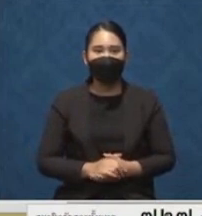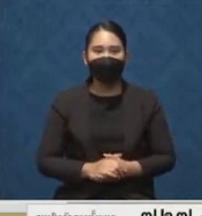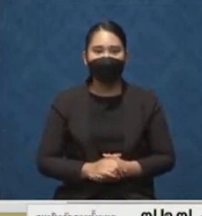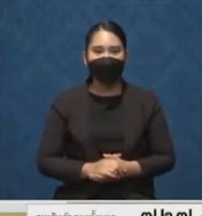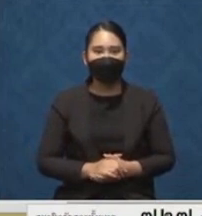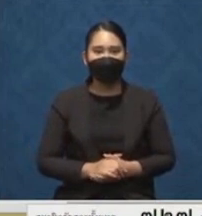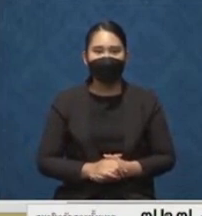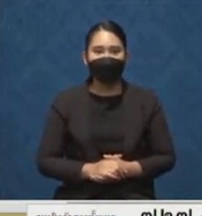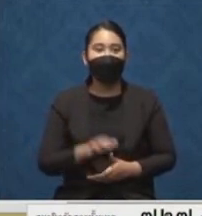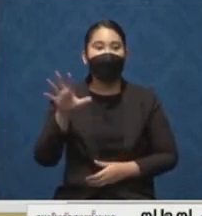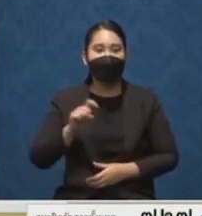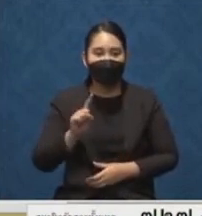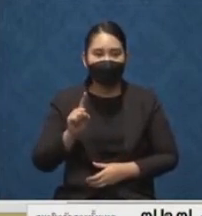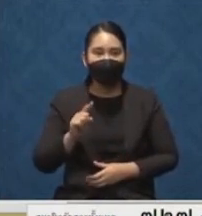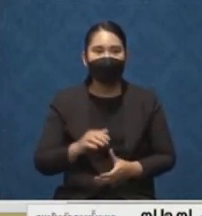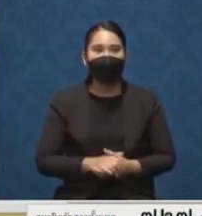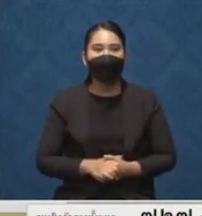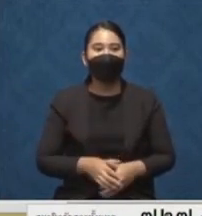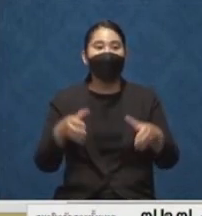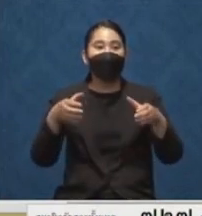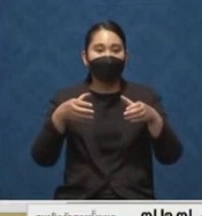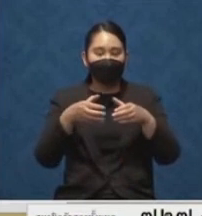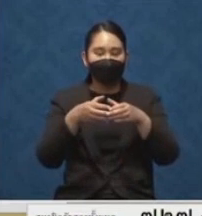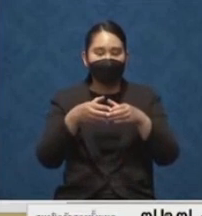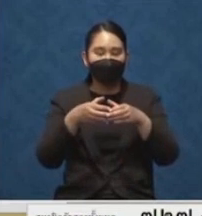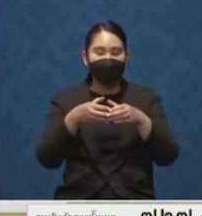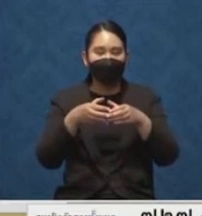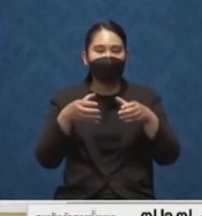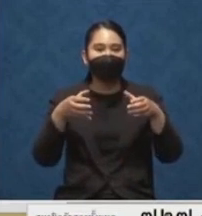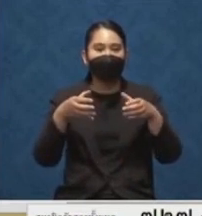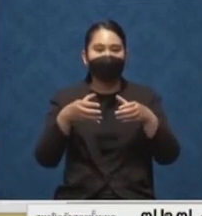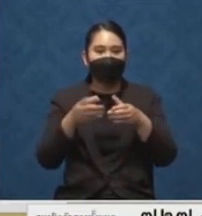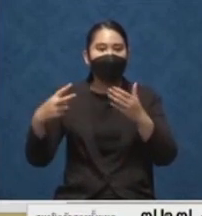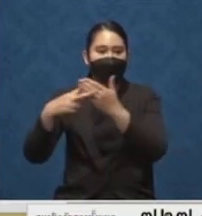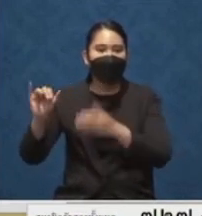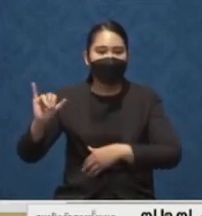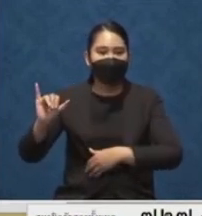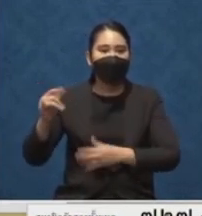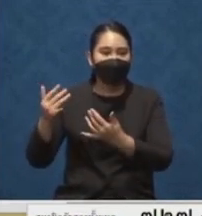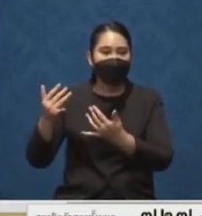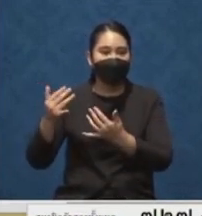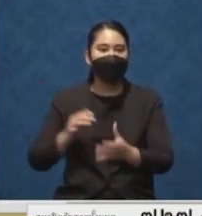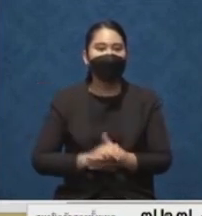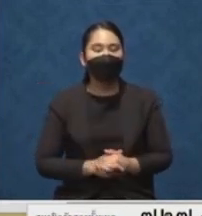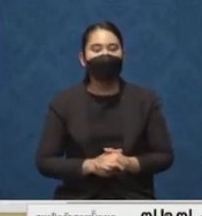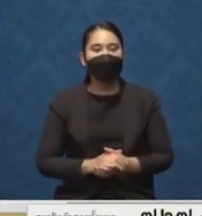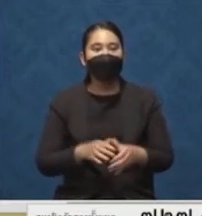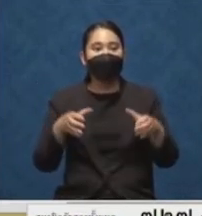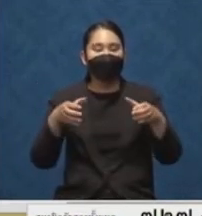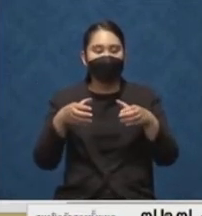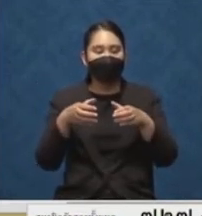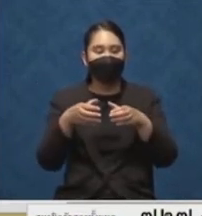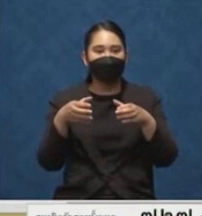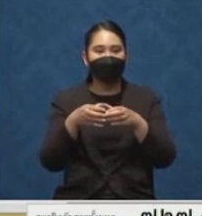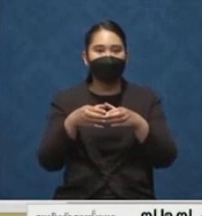เดิมทีท่านก็มาจากพรรคอนาคตใหม่ฟังให้จบก่อนนะครับอย่าเพิ่งประท้วงแต่พรรคอนาคต